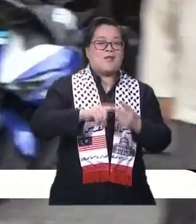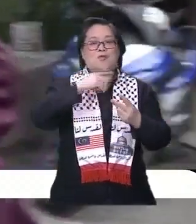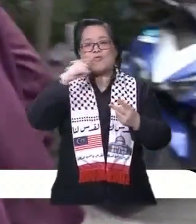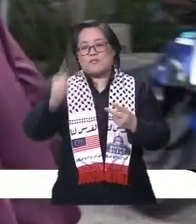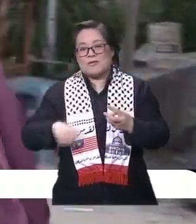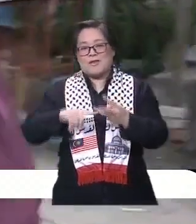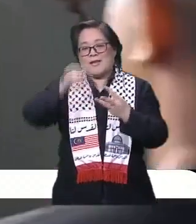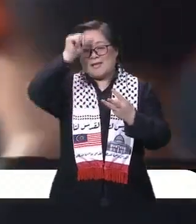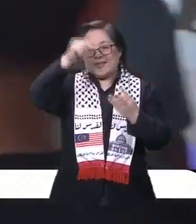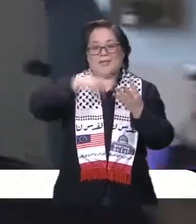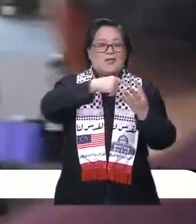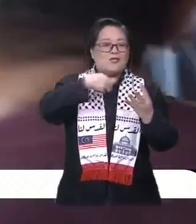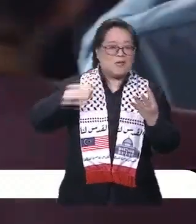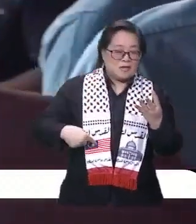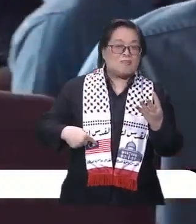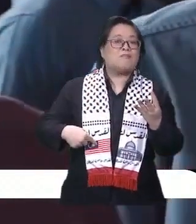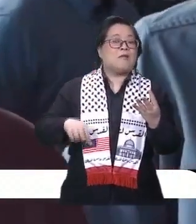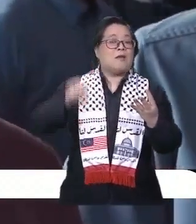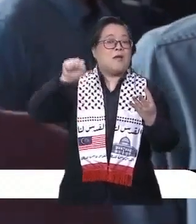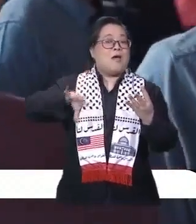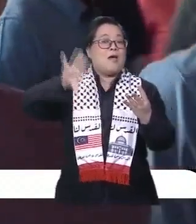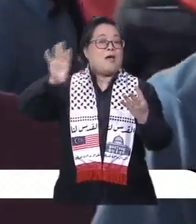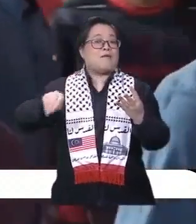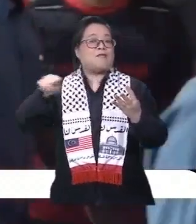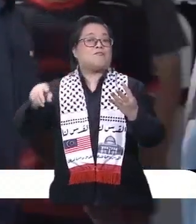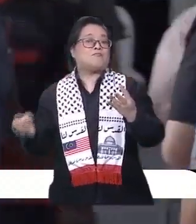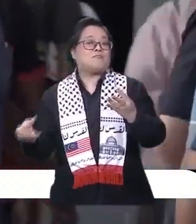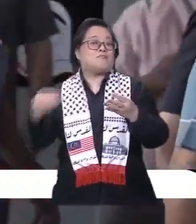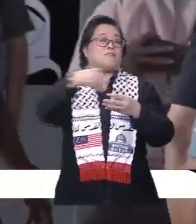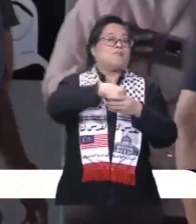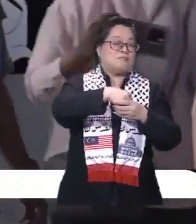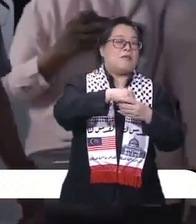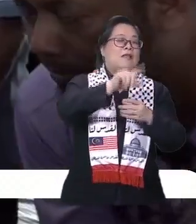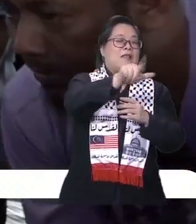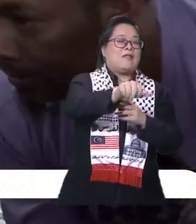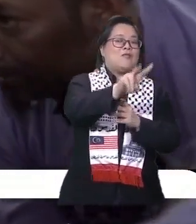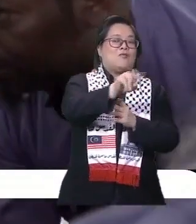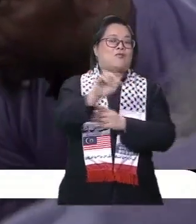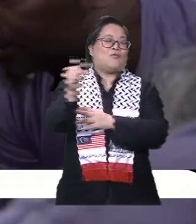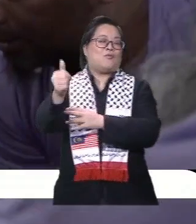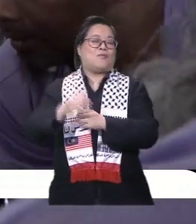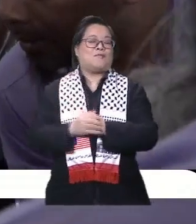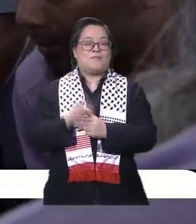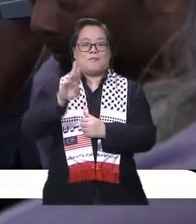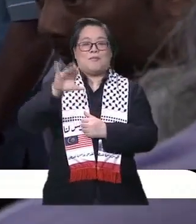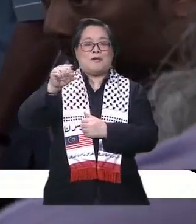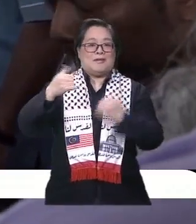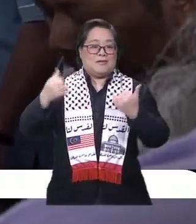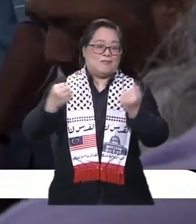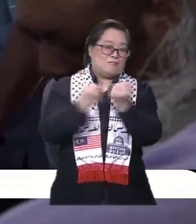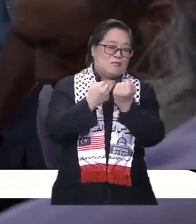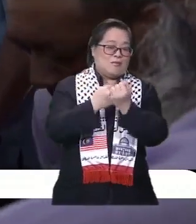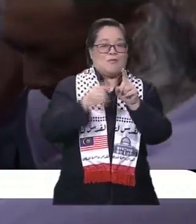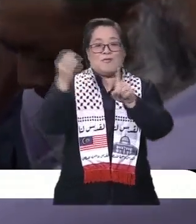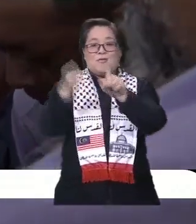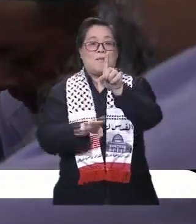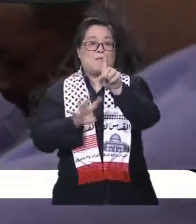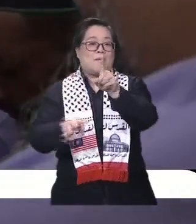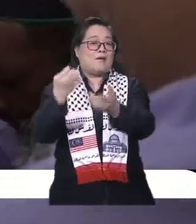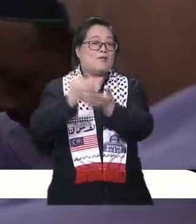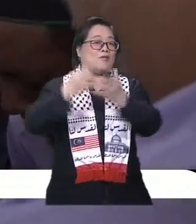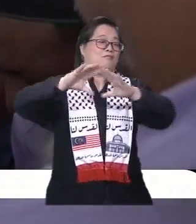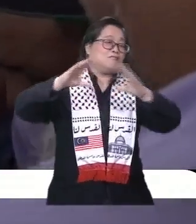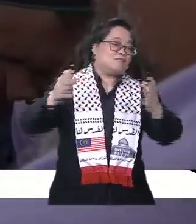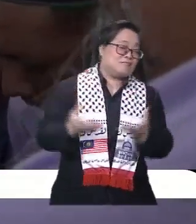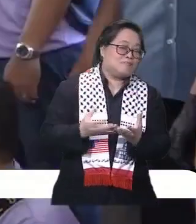Rusia, India dan China, dengan Afrika Selatan menyertai kumpulan itu pada 2010. BRICS kini menyumbang 1/4 daripada ekonomi